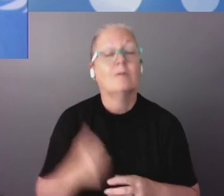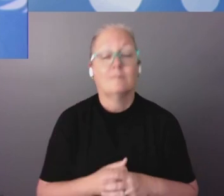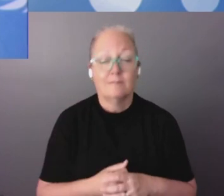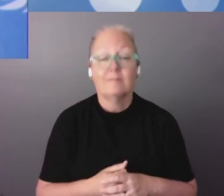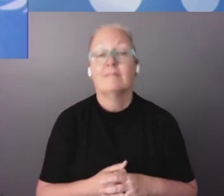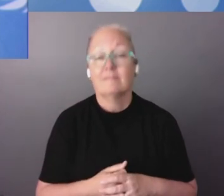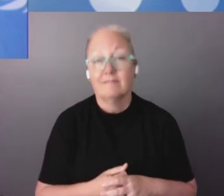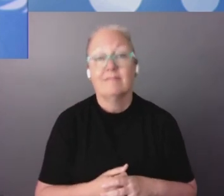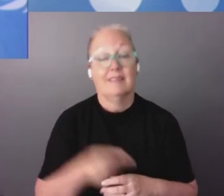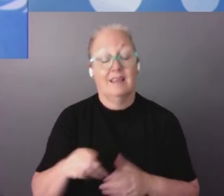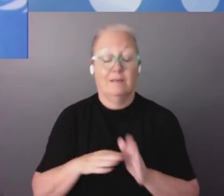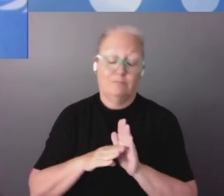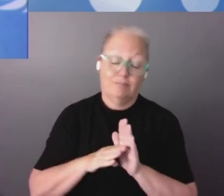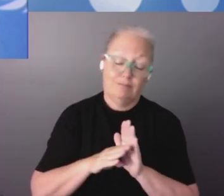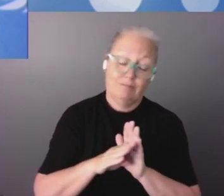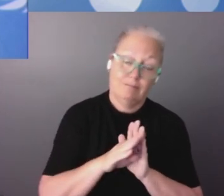这